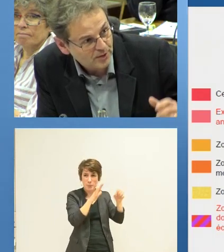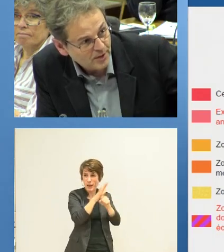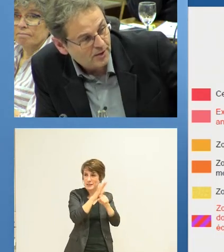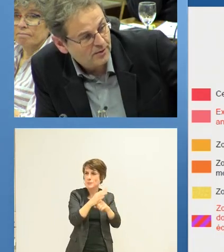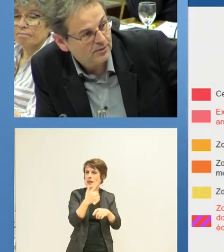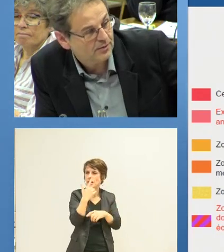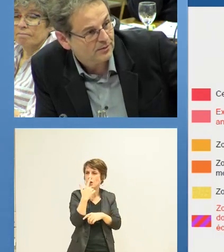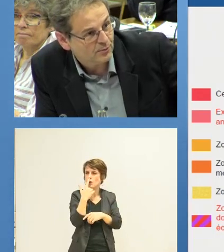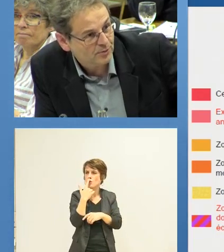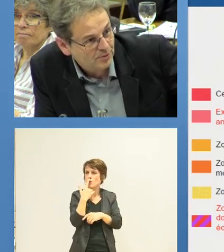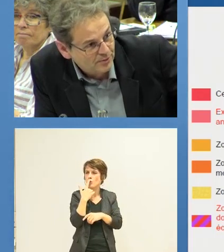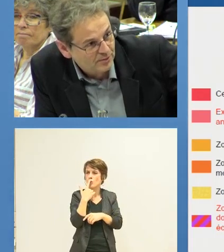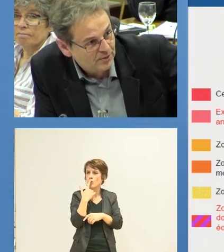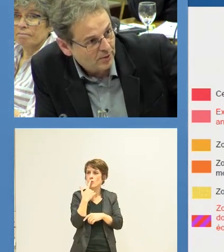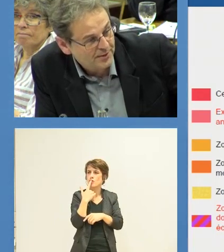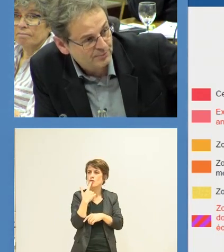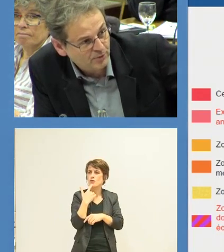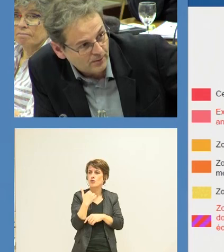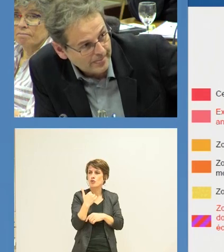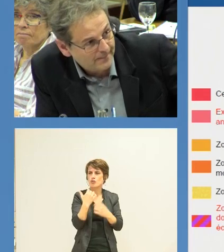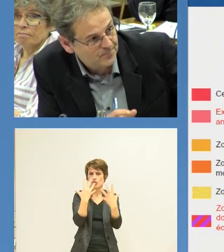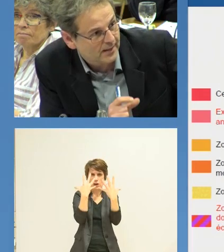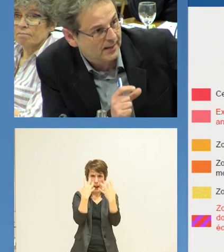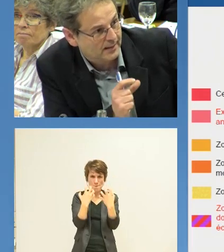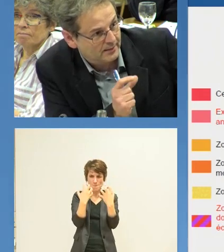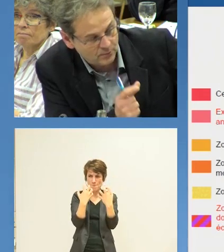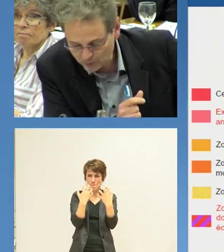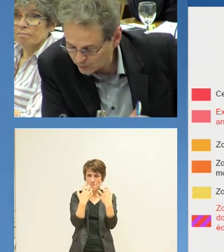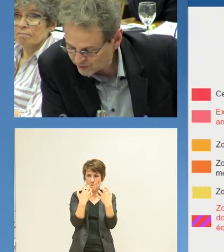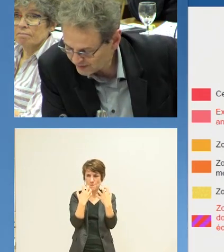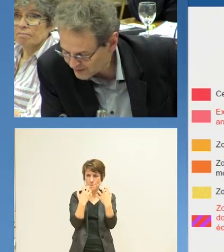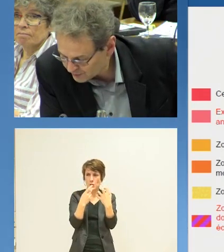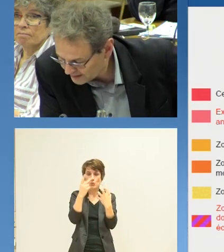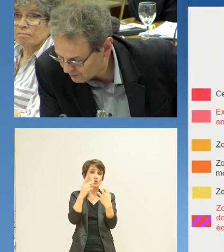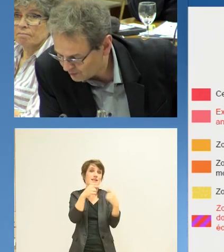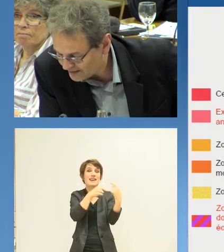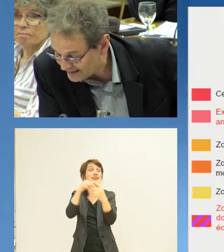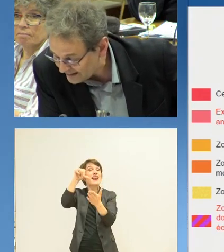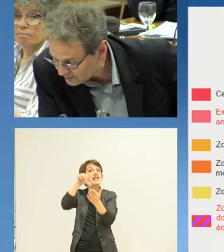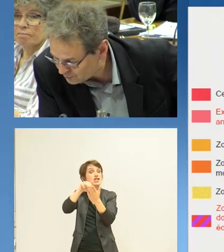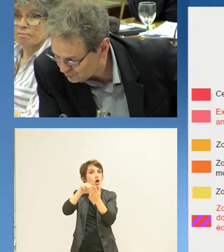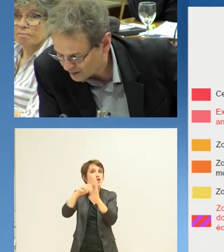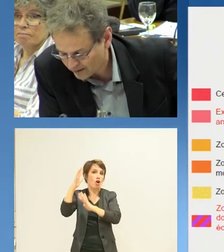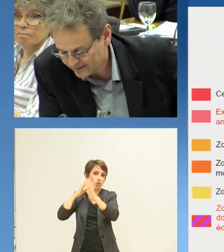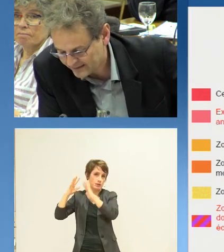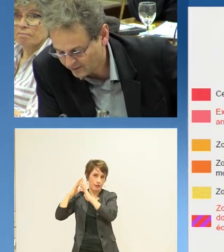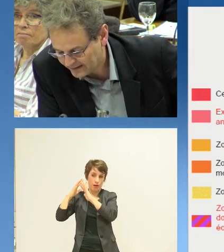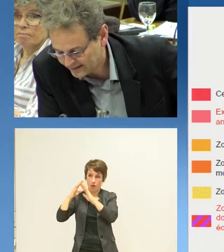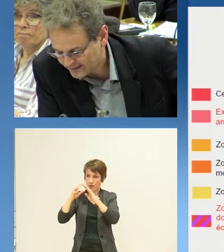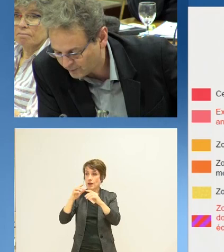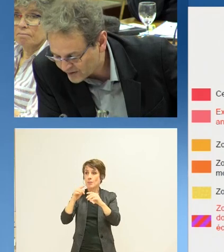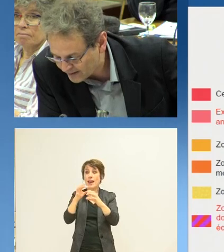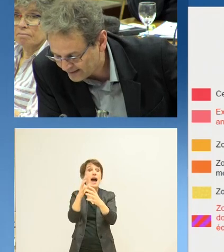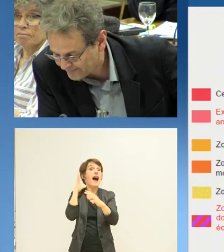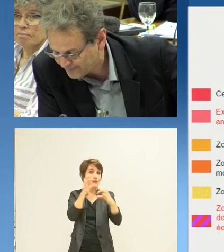plus donc correspondant à au centre historique on voit qu'il est étendu en intégrant les